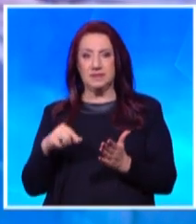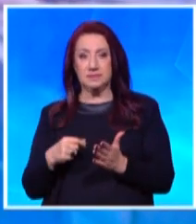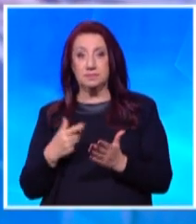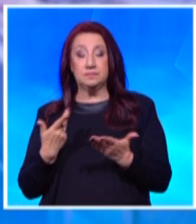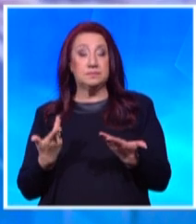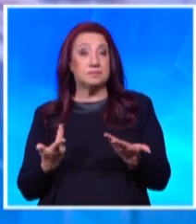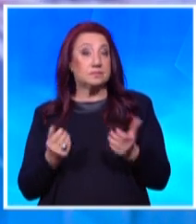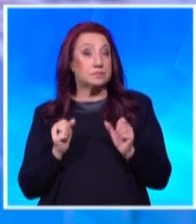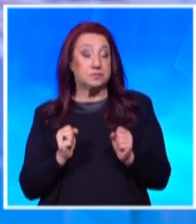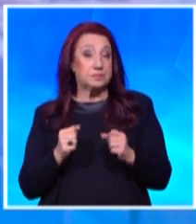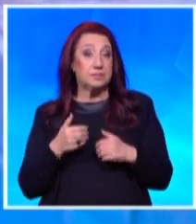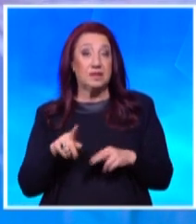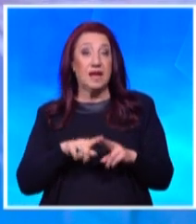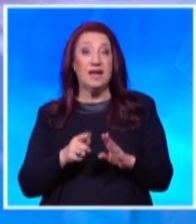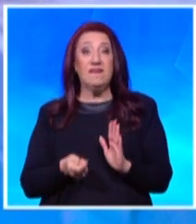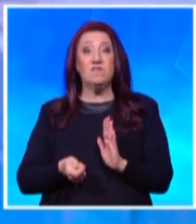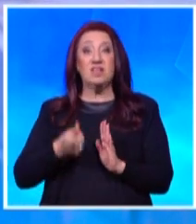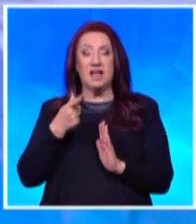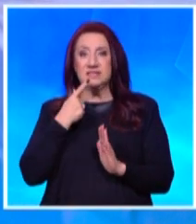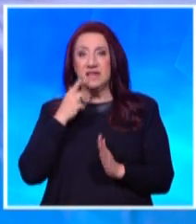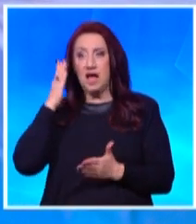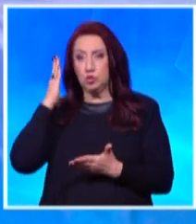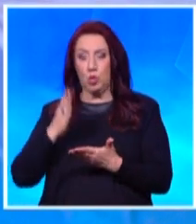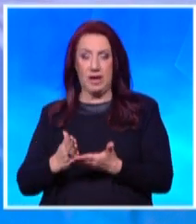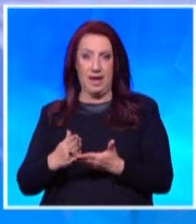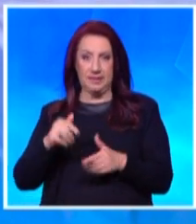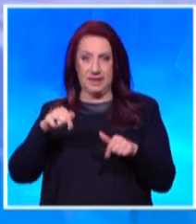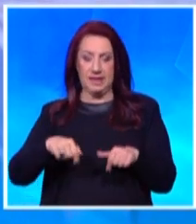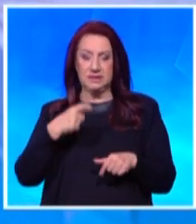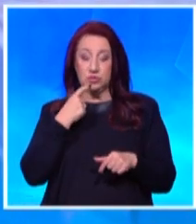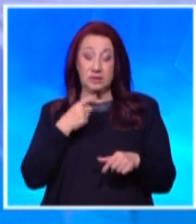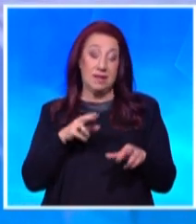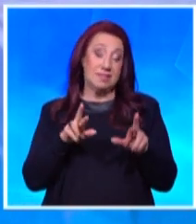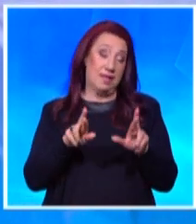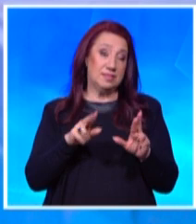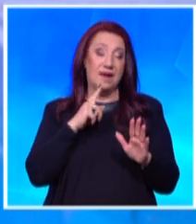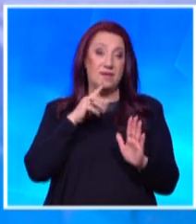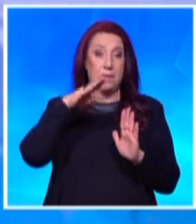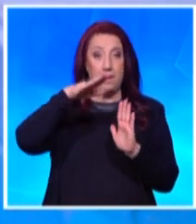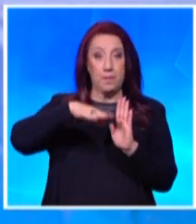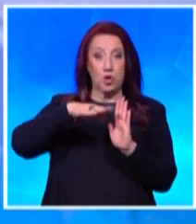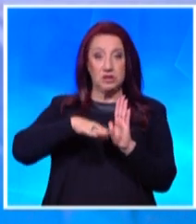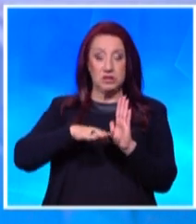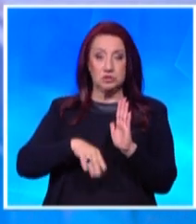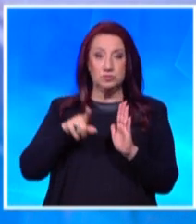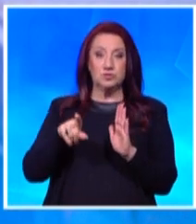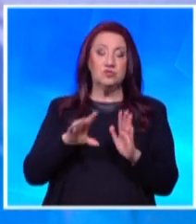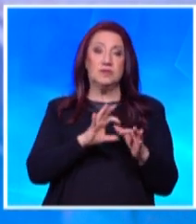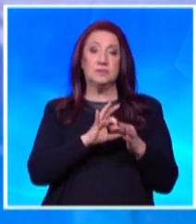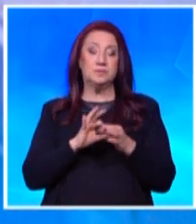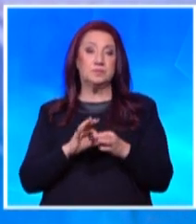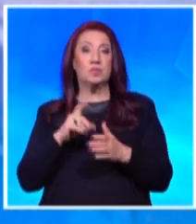на годината? Надявам се инфлацията да е доста по-ниска от миналогодишната, но това зависи още веднъж от бюджетната политика. Ако държавата